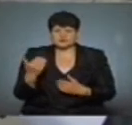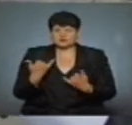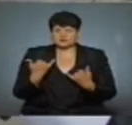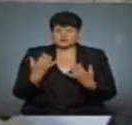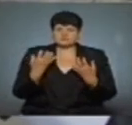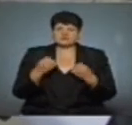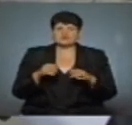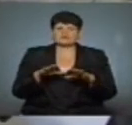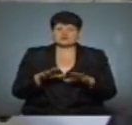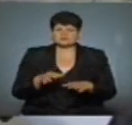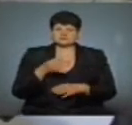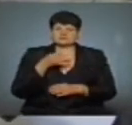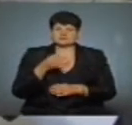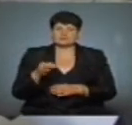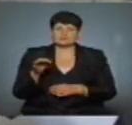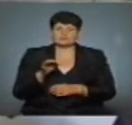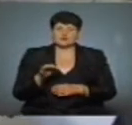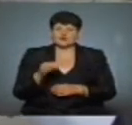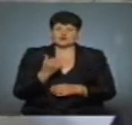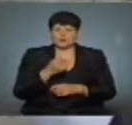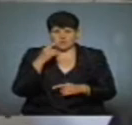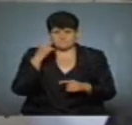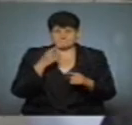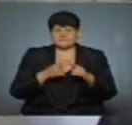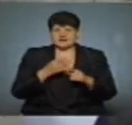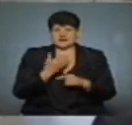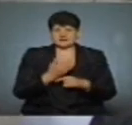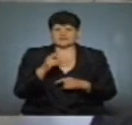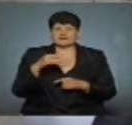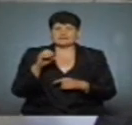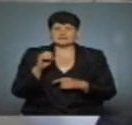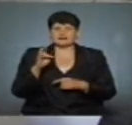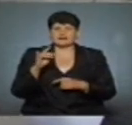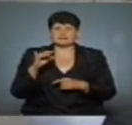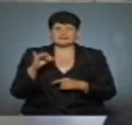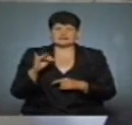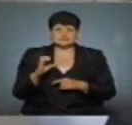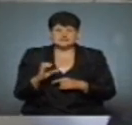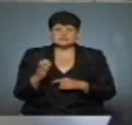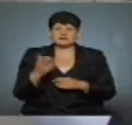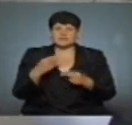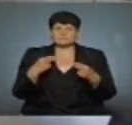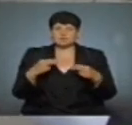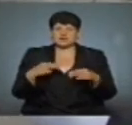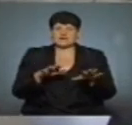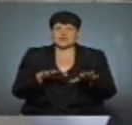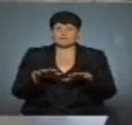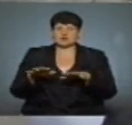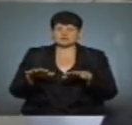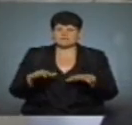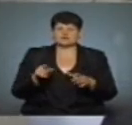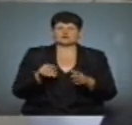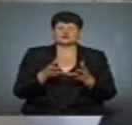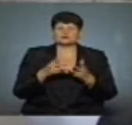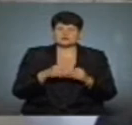сьогодні ще вирішили заявити про його брата, Дениса, котрий продає посади, в тому числі посаду